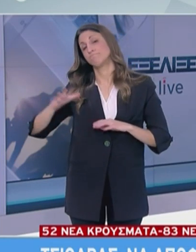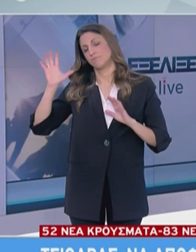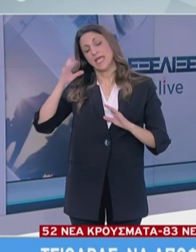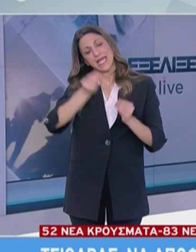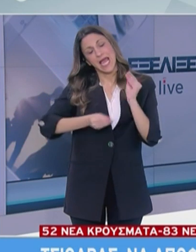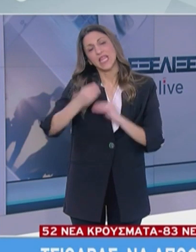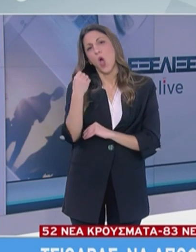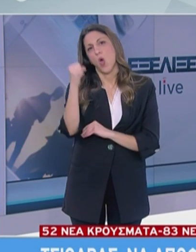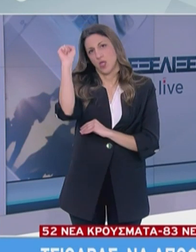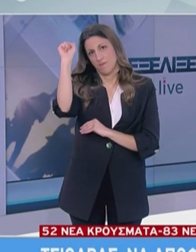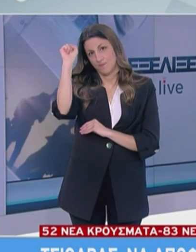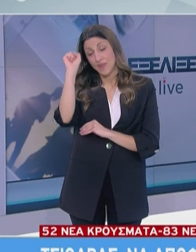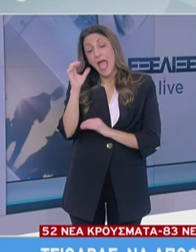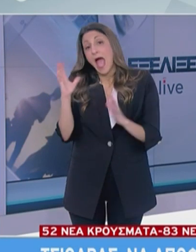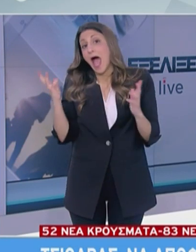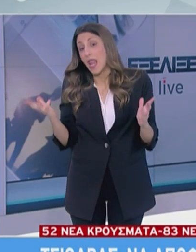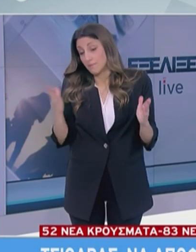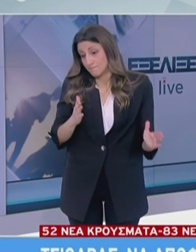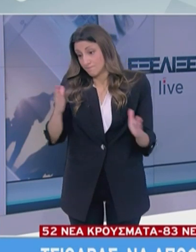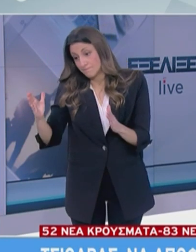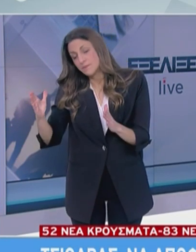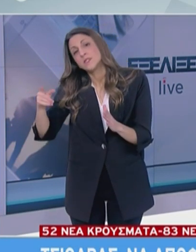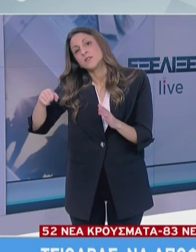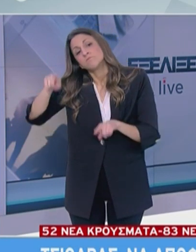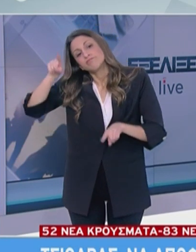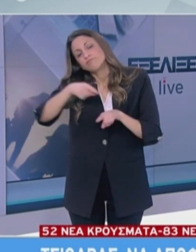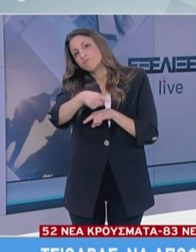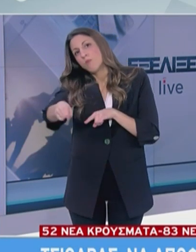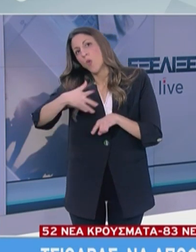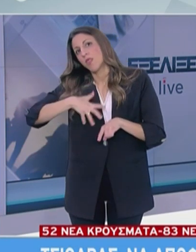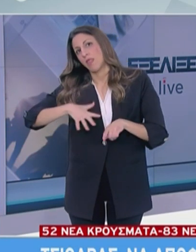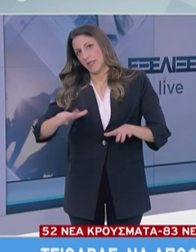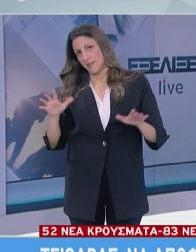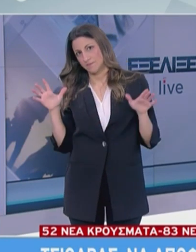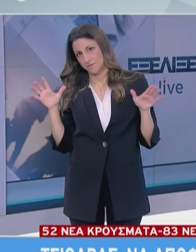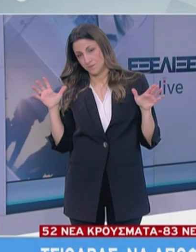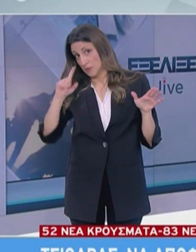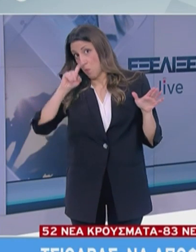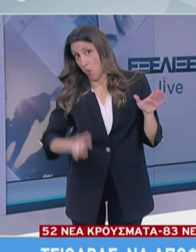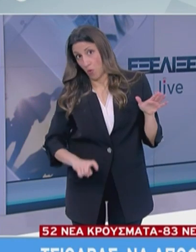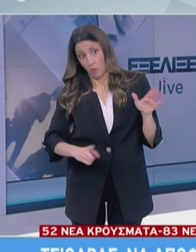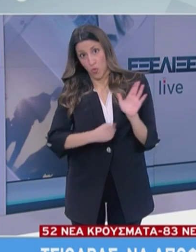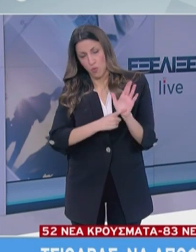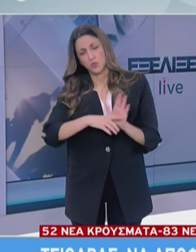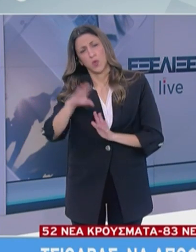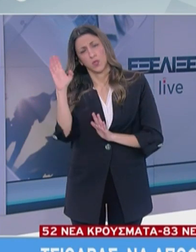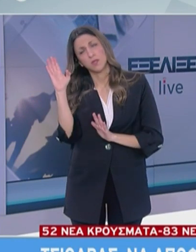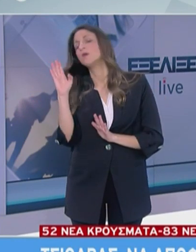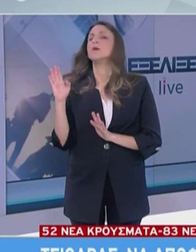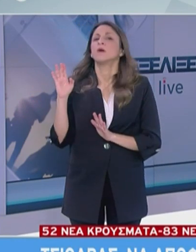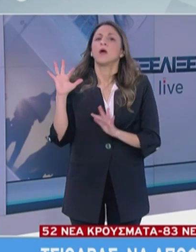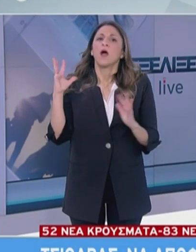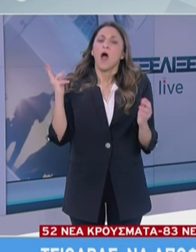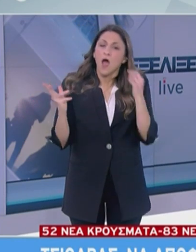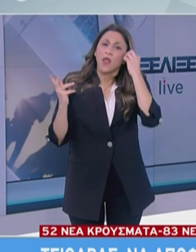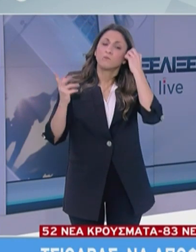κοινό. Άφησε όμως το ενδεχόμενο χρήσης της ανοιχτό, ώστε να δώσει, όπως λέει στην αναφορά του, λιγότερες ευκαιρίες στον